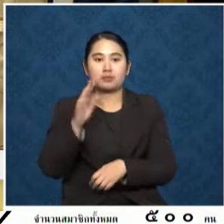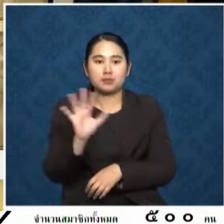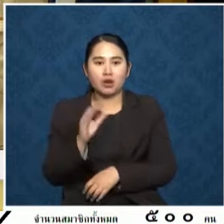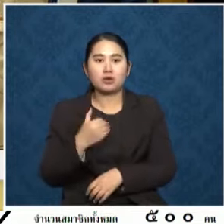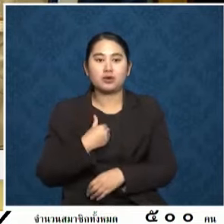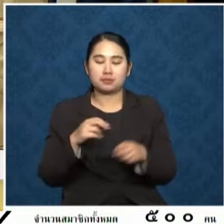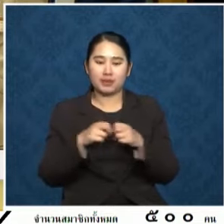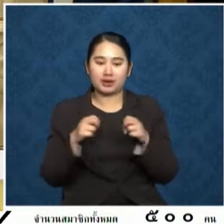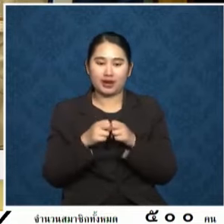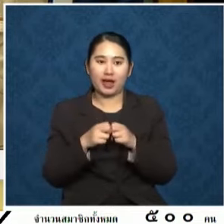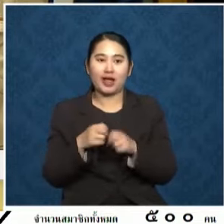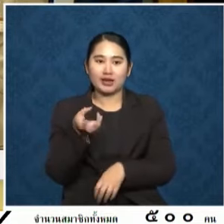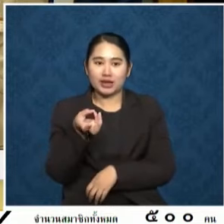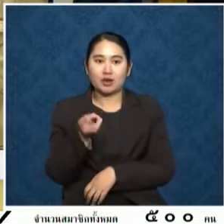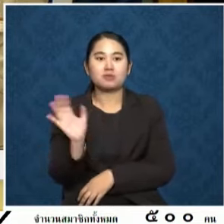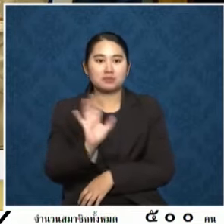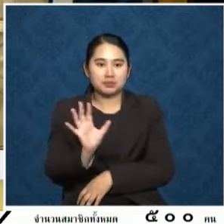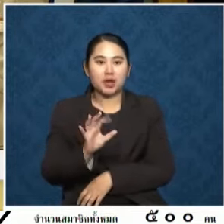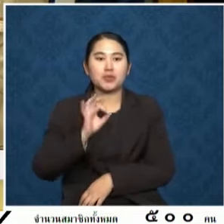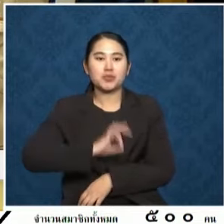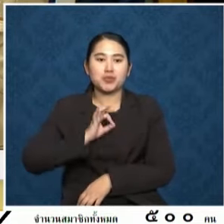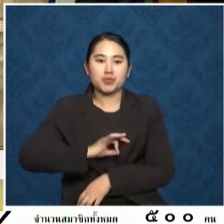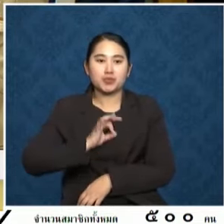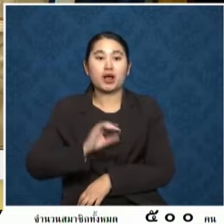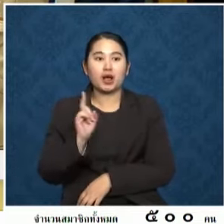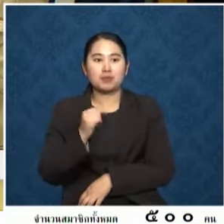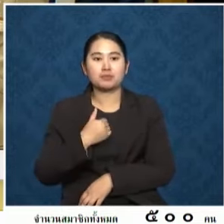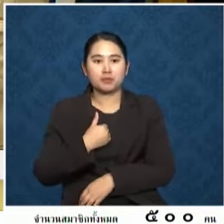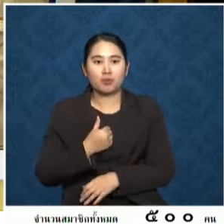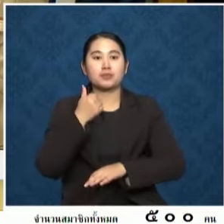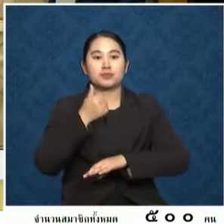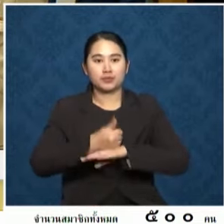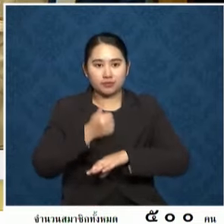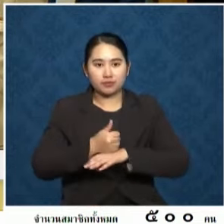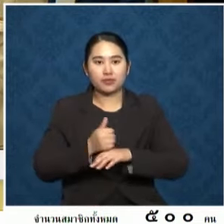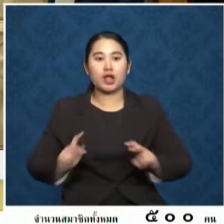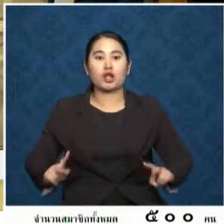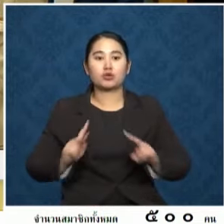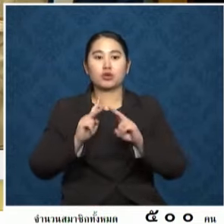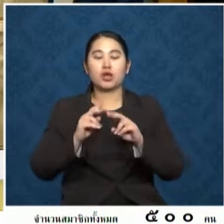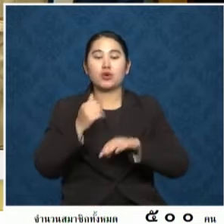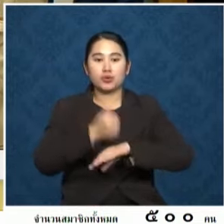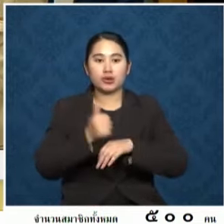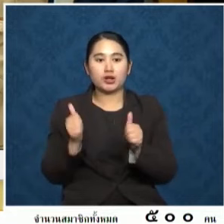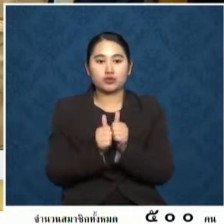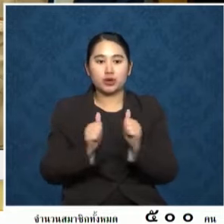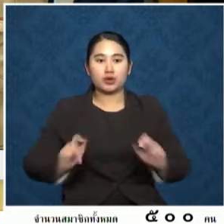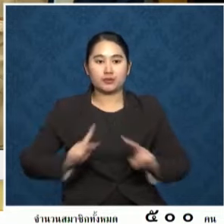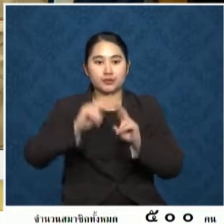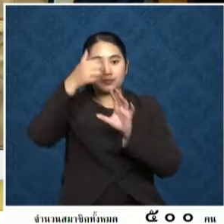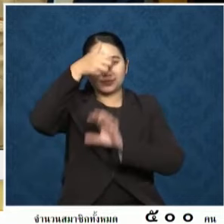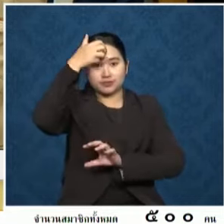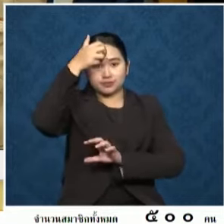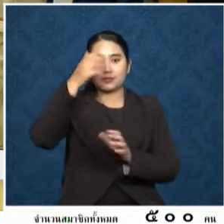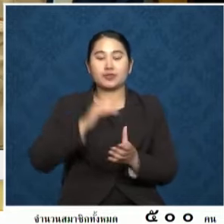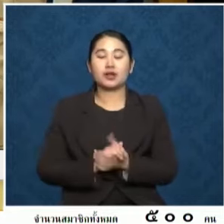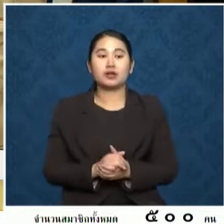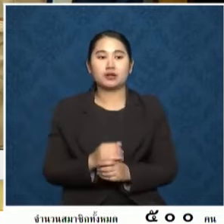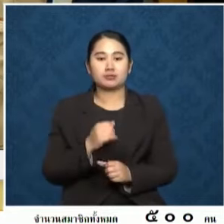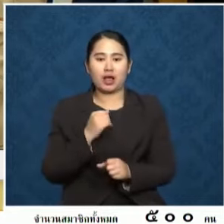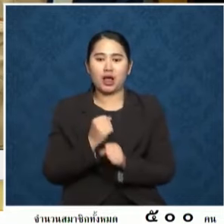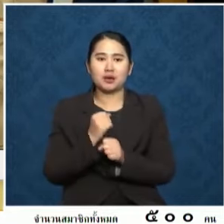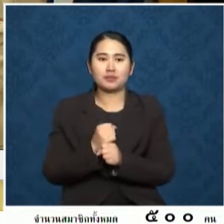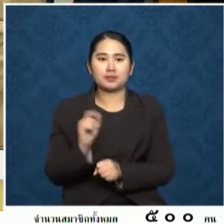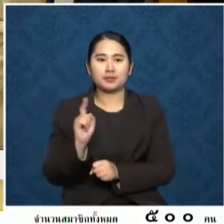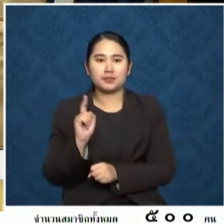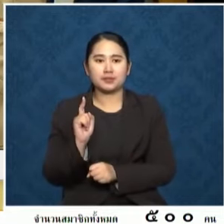ช่เรื่องเล็กนะครับในความรู้สึกในฐานะที่ผมเป็นรัฐมนตรีช่วยว่าการกระทรวงมหาดไทยท่านทำเหมือน